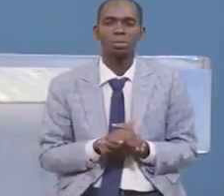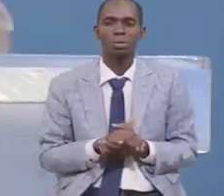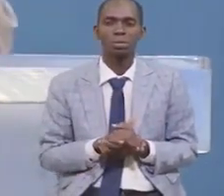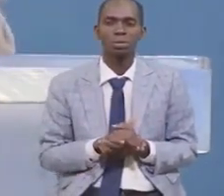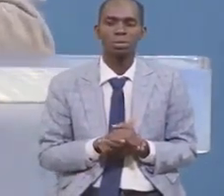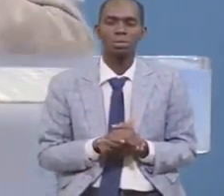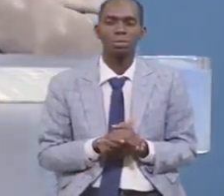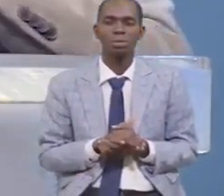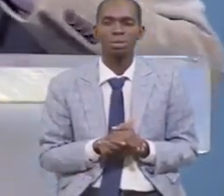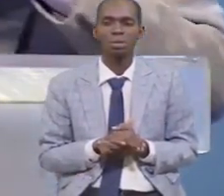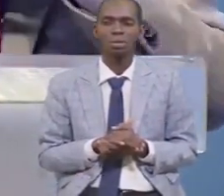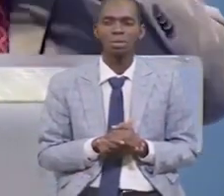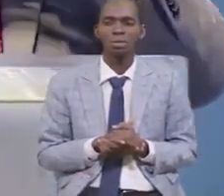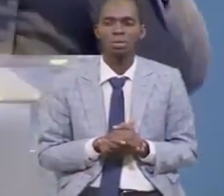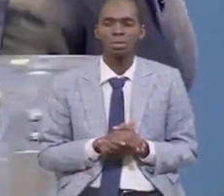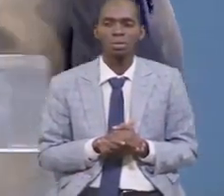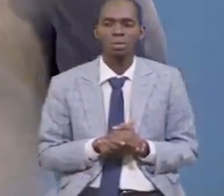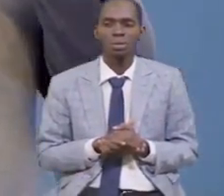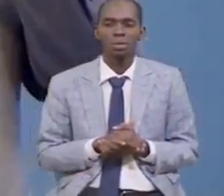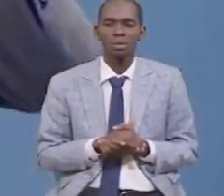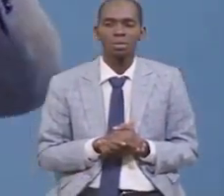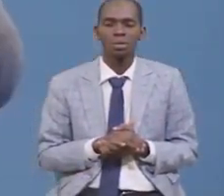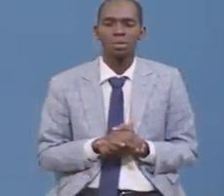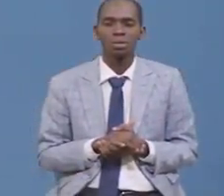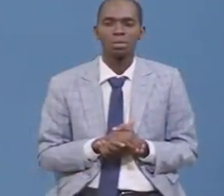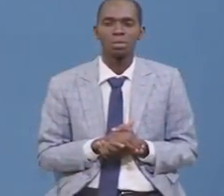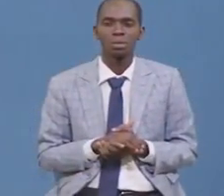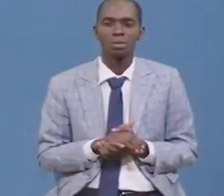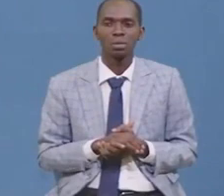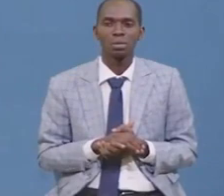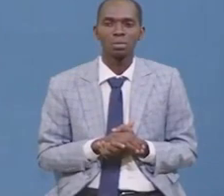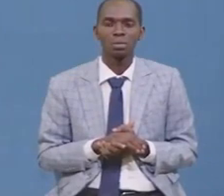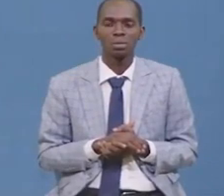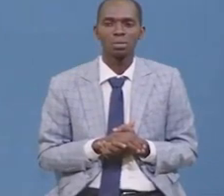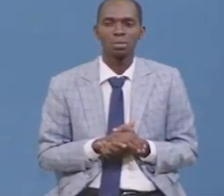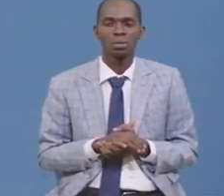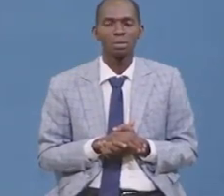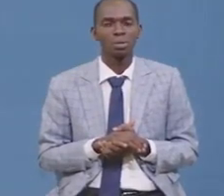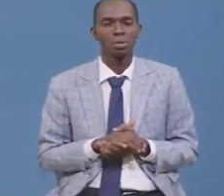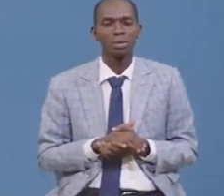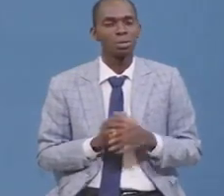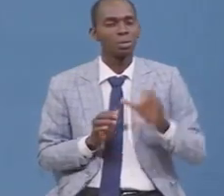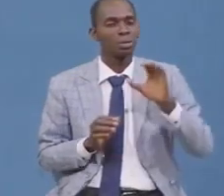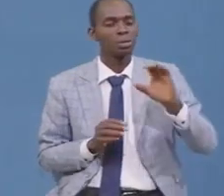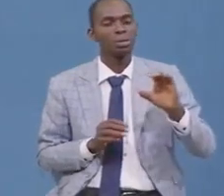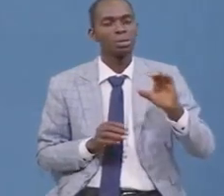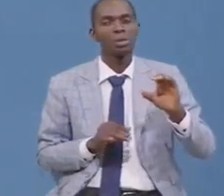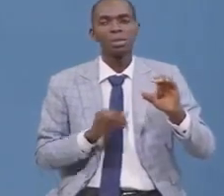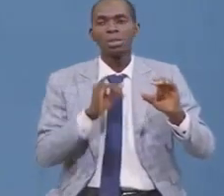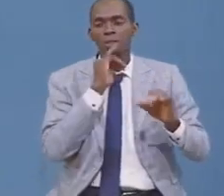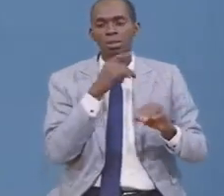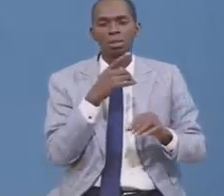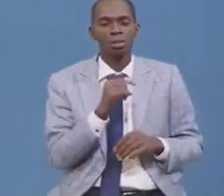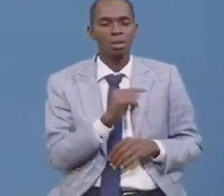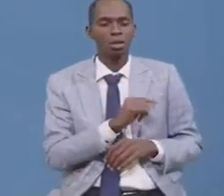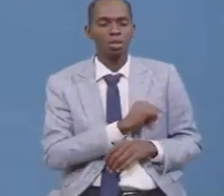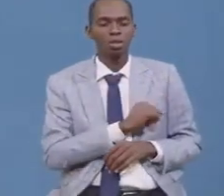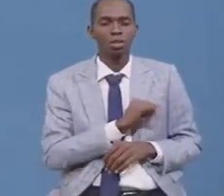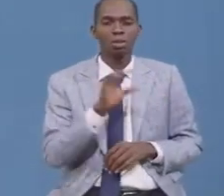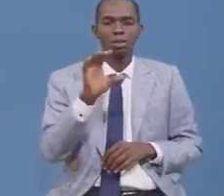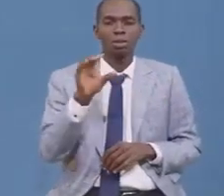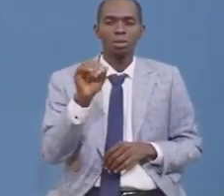ఆనందమయం చేయొచ్చు కనుక మీ జీవిత హృదయ ఆలోచనలు గమనించుకోండి See the conscience in man ఆ